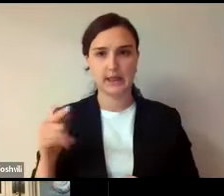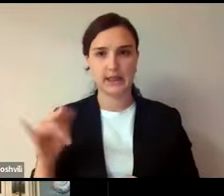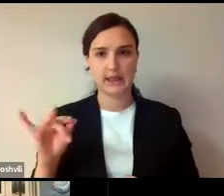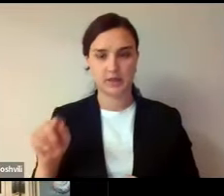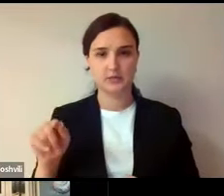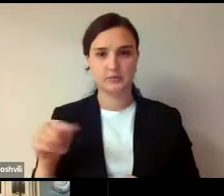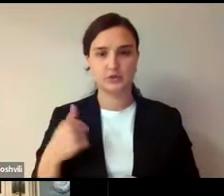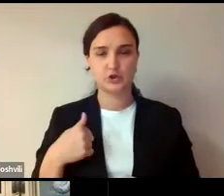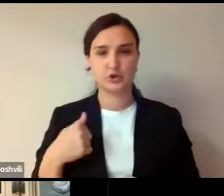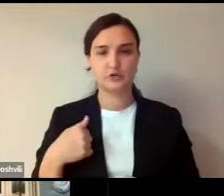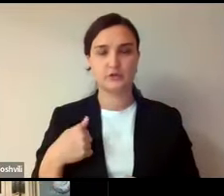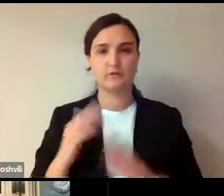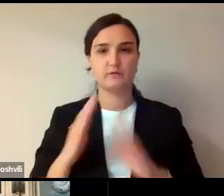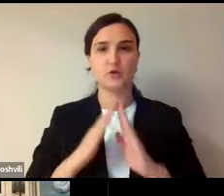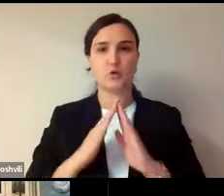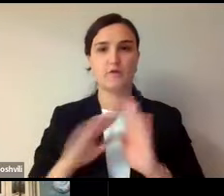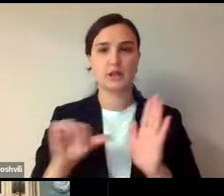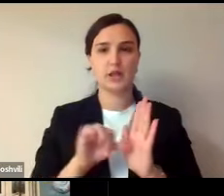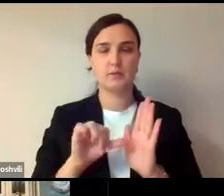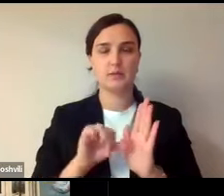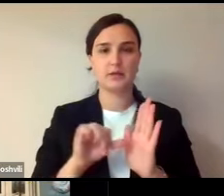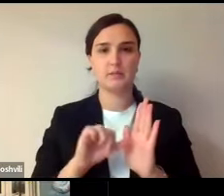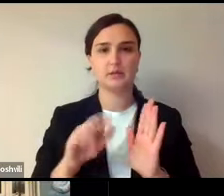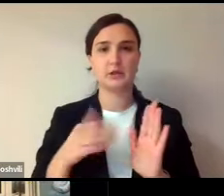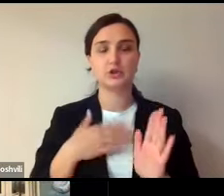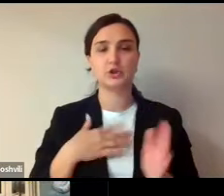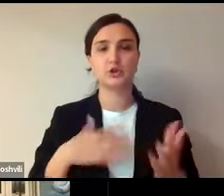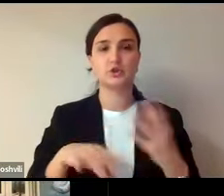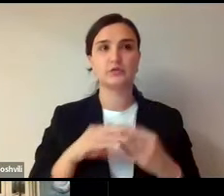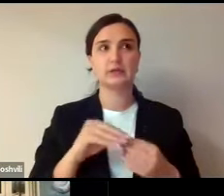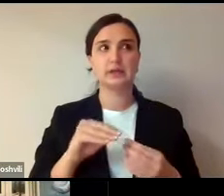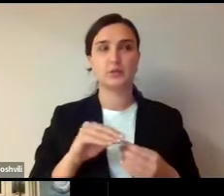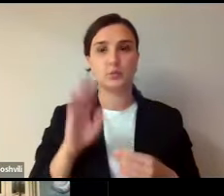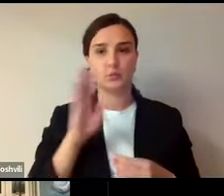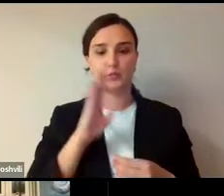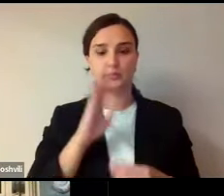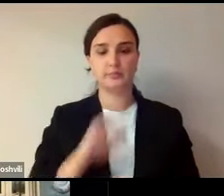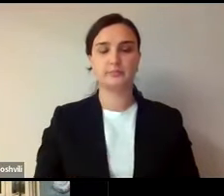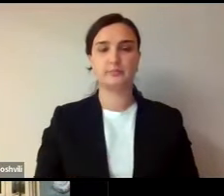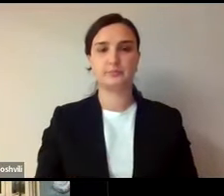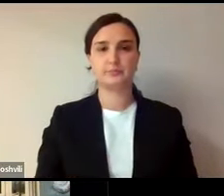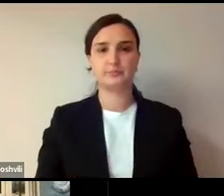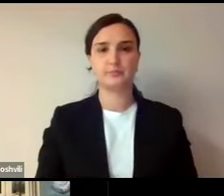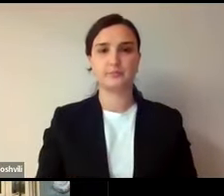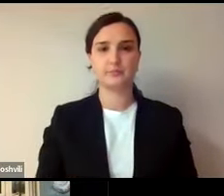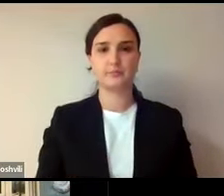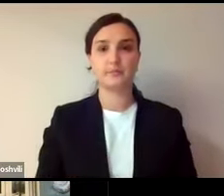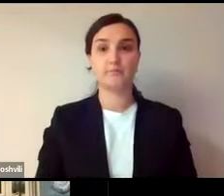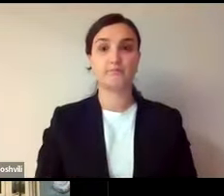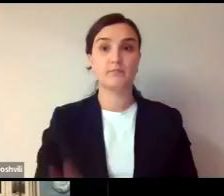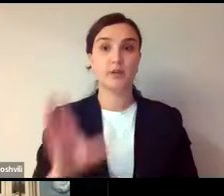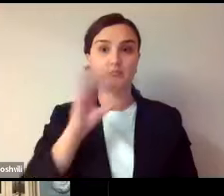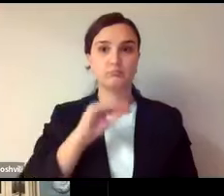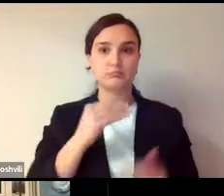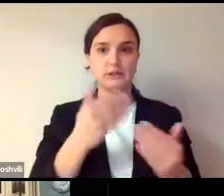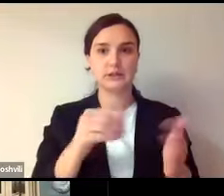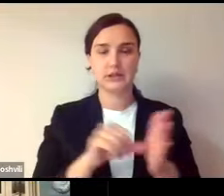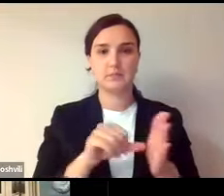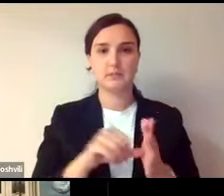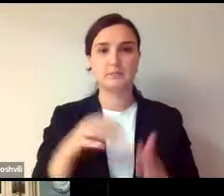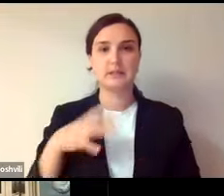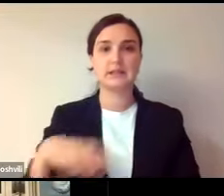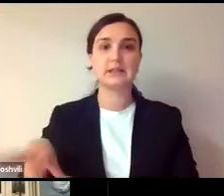ჩვენ თხოვა დახმარება და ჩვენ საბედნიეროდ საბოლოო ჯამში შევძელით მისი დახმარება